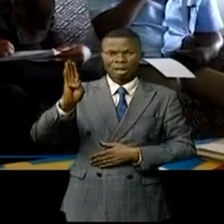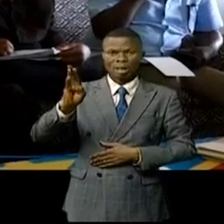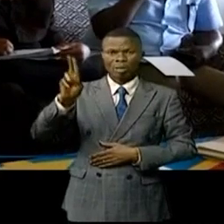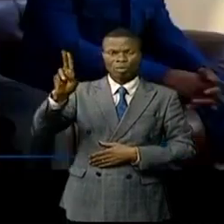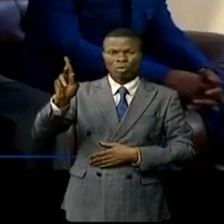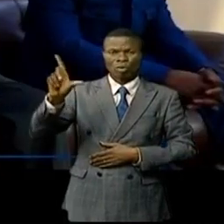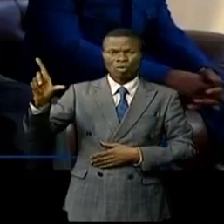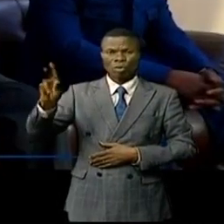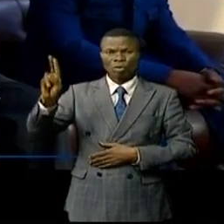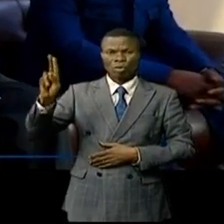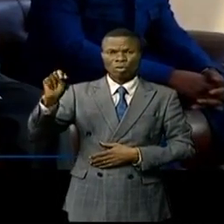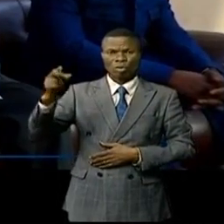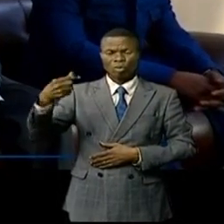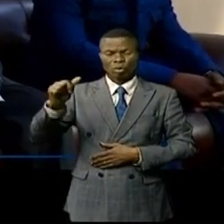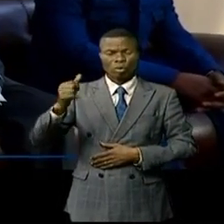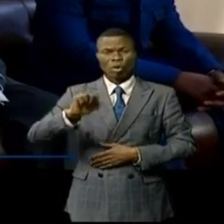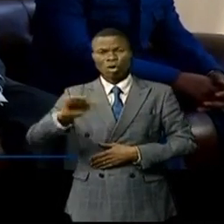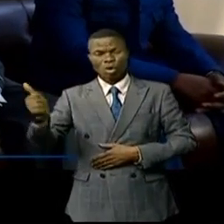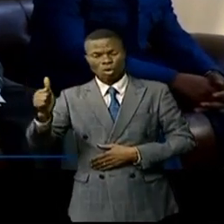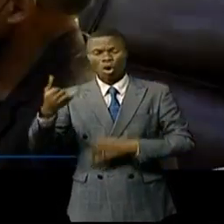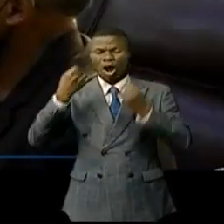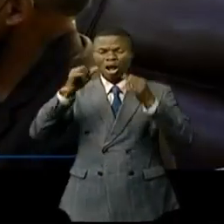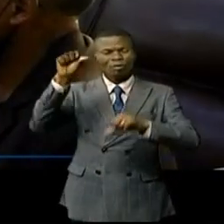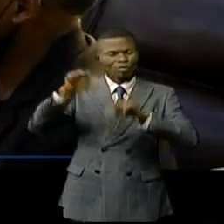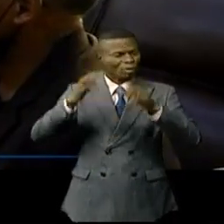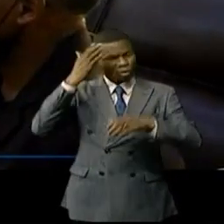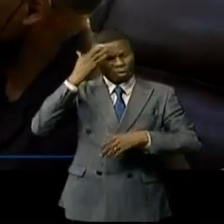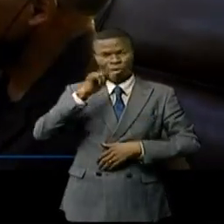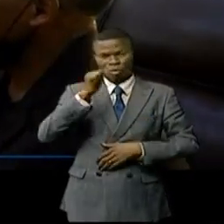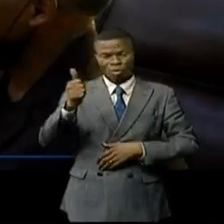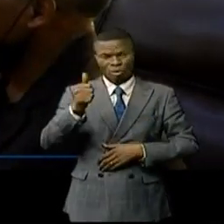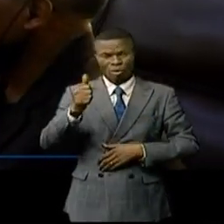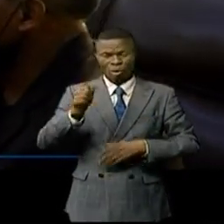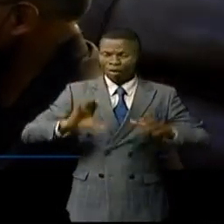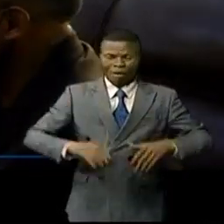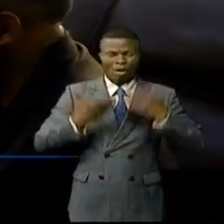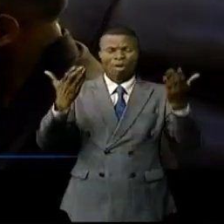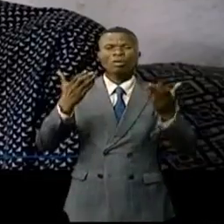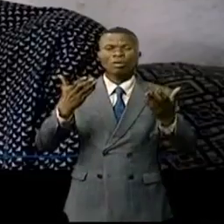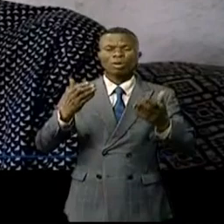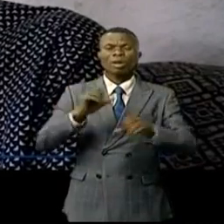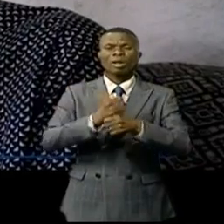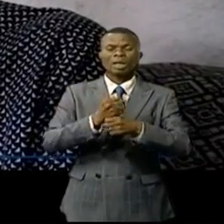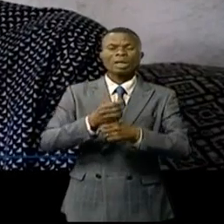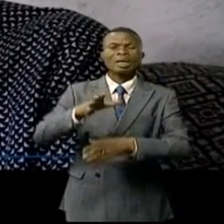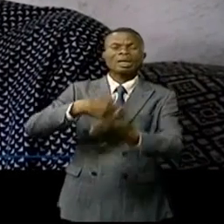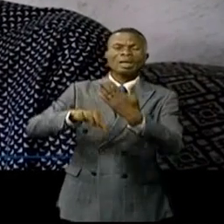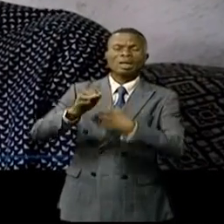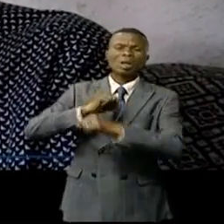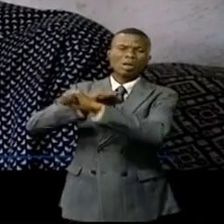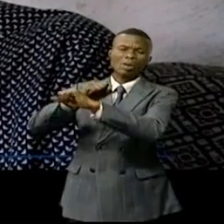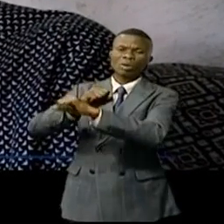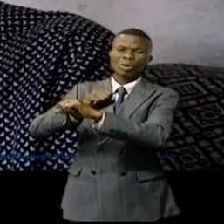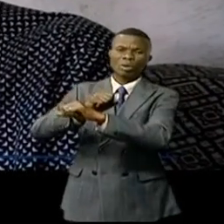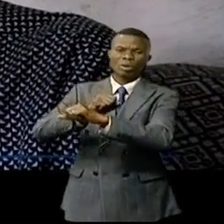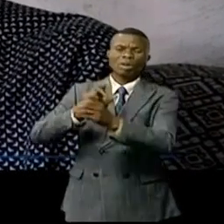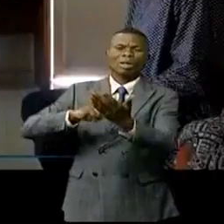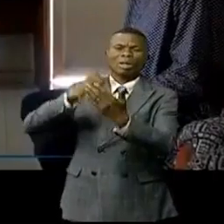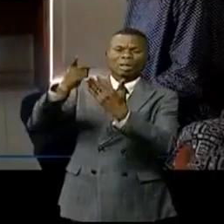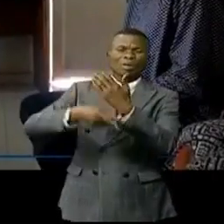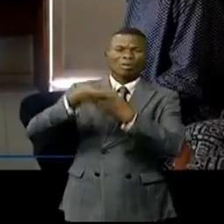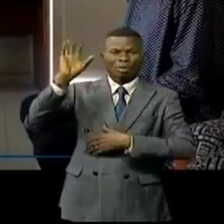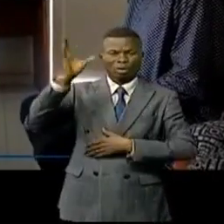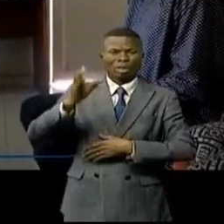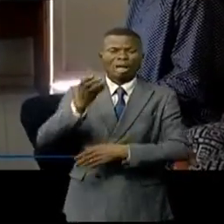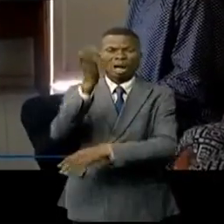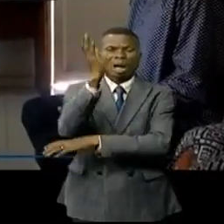particulier. Certaines voix, faute d'informations, s'étaient levées pour crier à la superposition des palmeraies villageoises